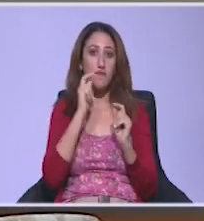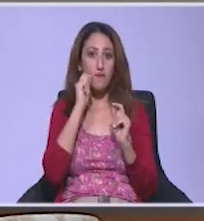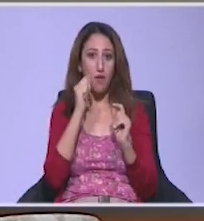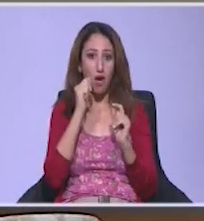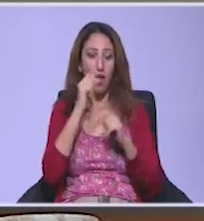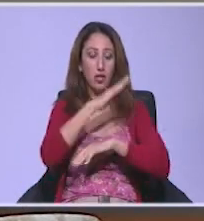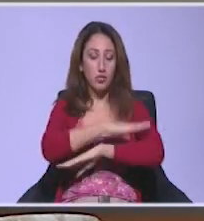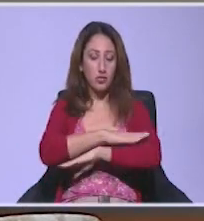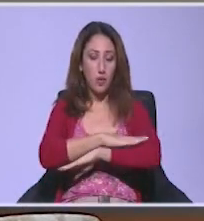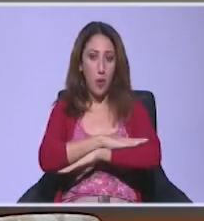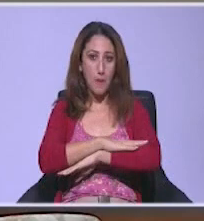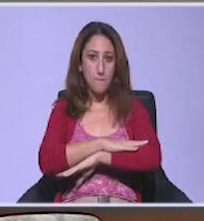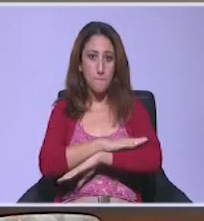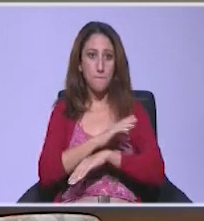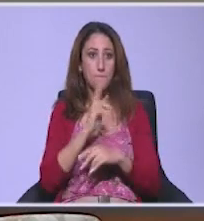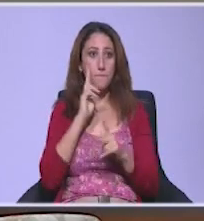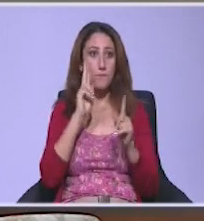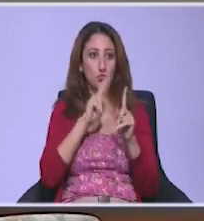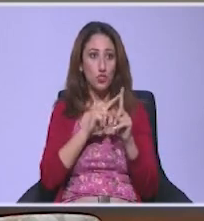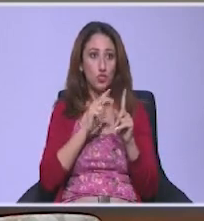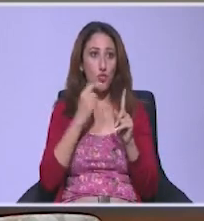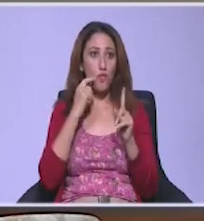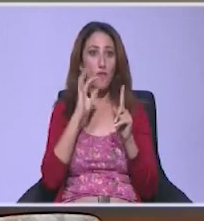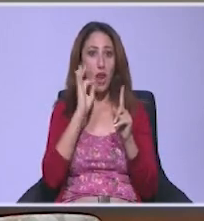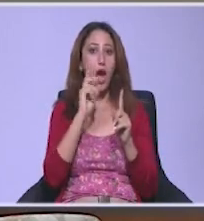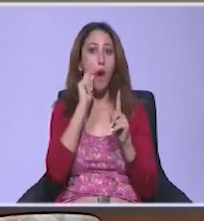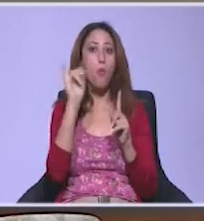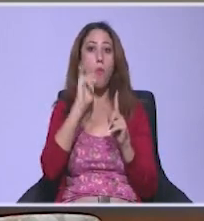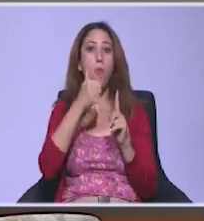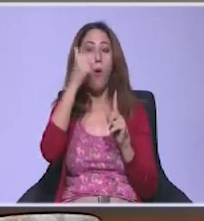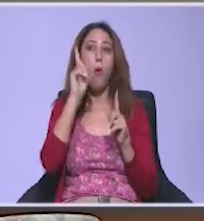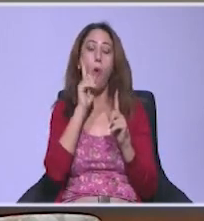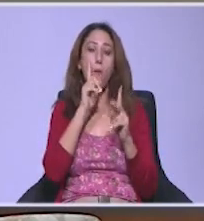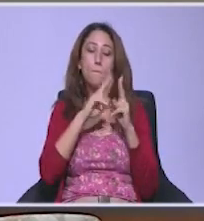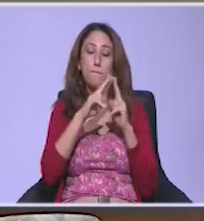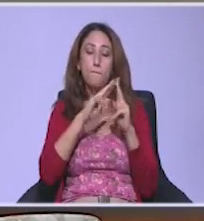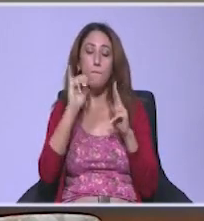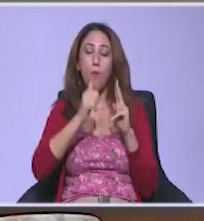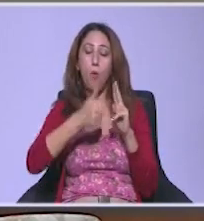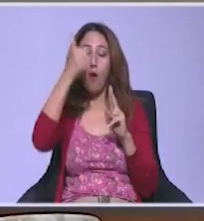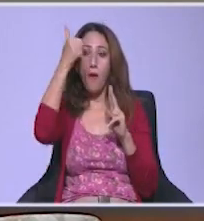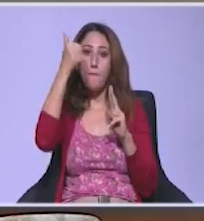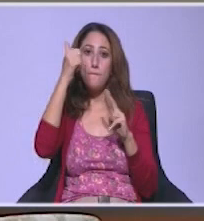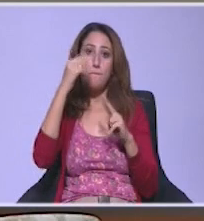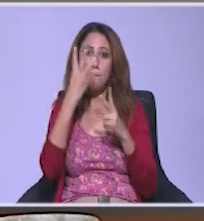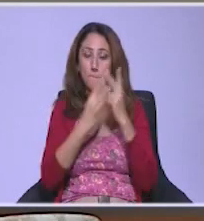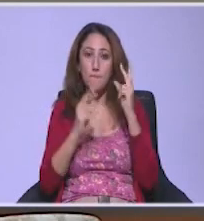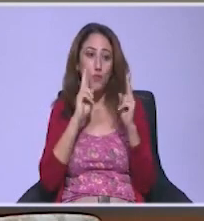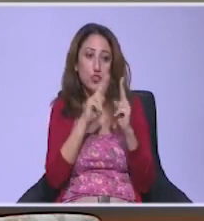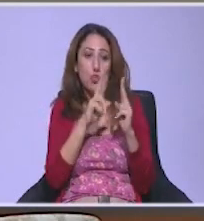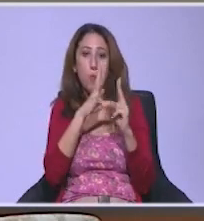والاحترام. وأهم قدوة في حياتنا هي الأب والأم، هم أساس كل شيء.